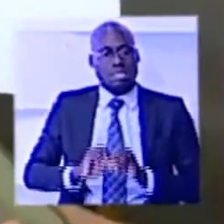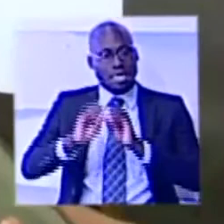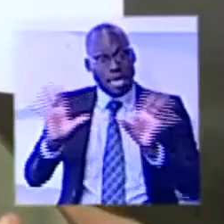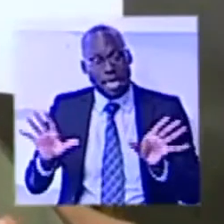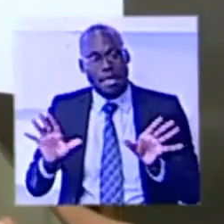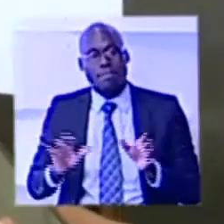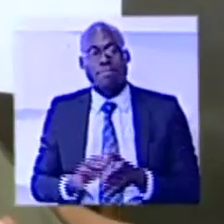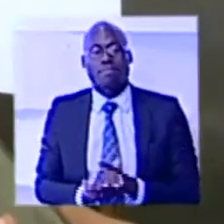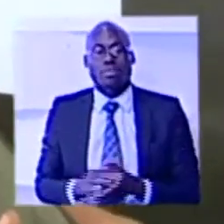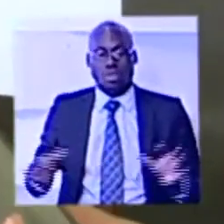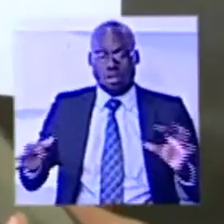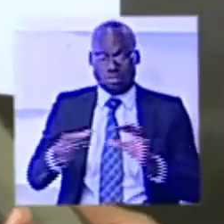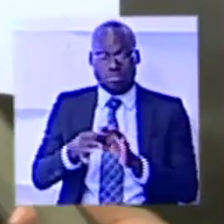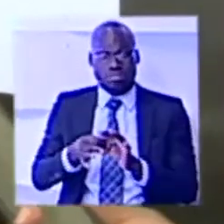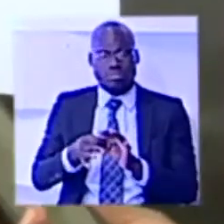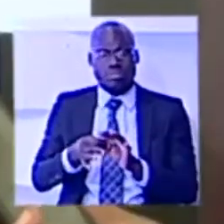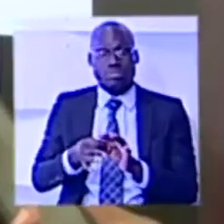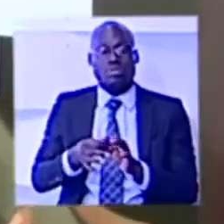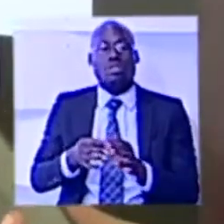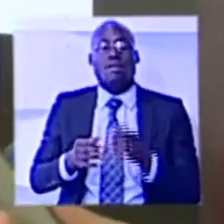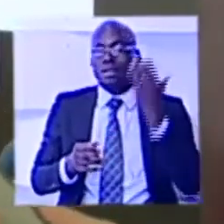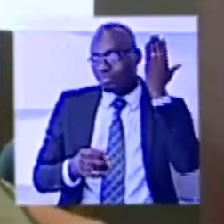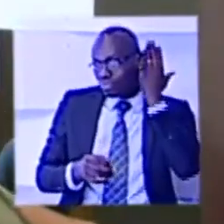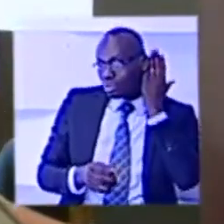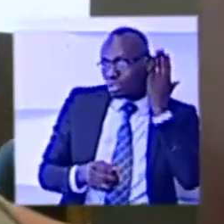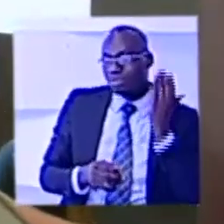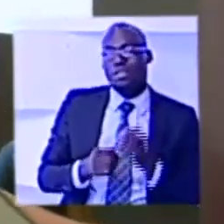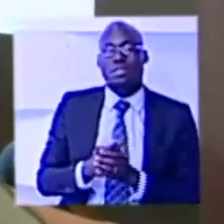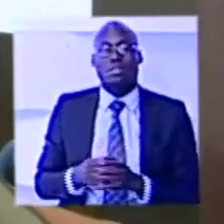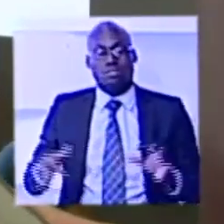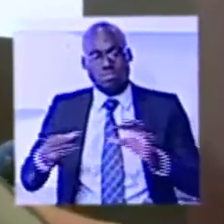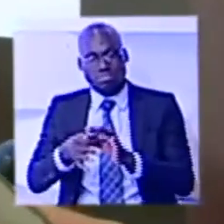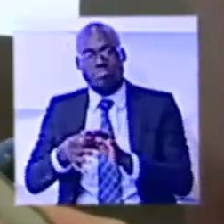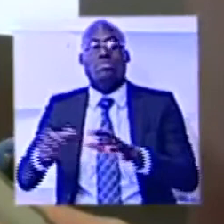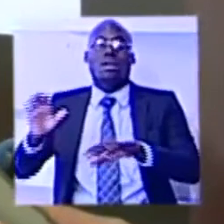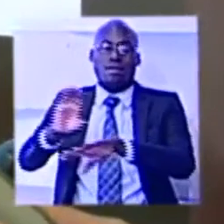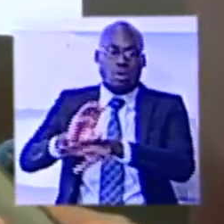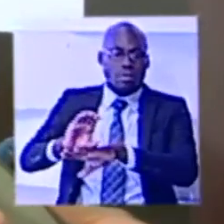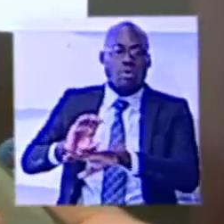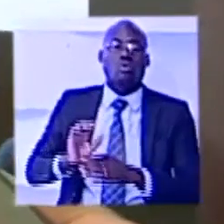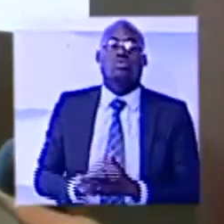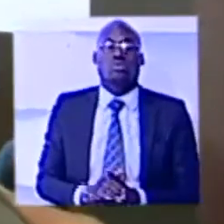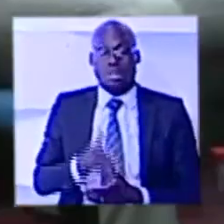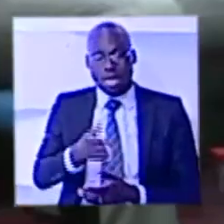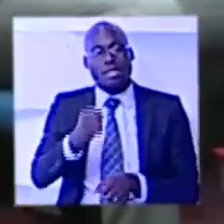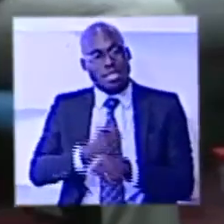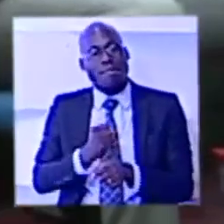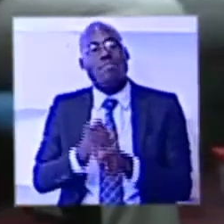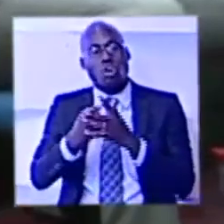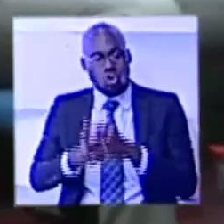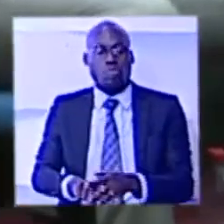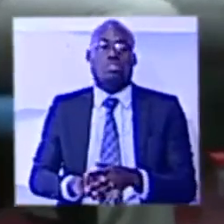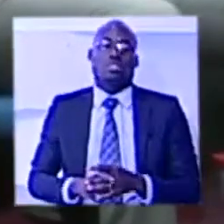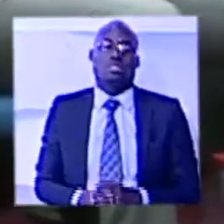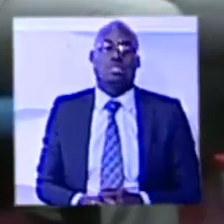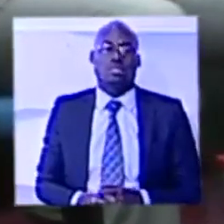center, l'interconnexion avec la Centrafrique, l'interconnexion avec le Cameroun, et là aussi les travaux sont en cours. Ce